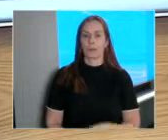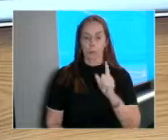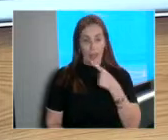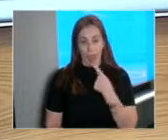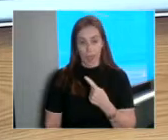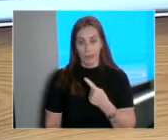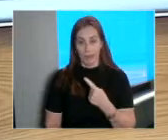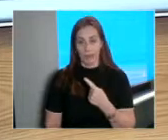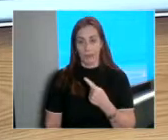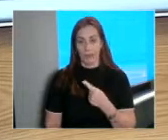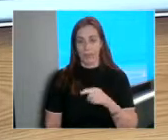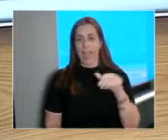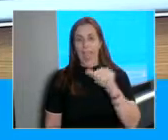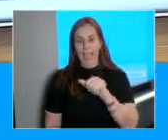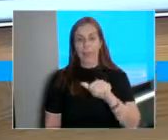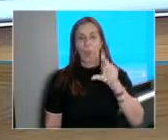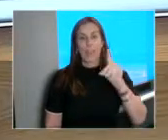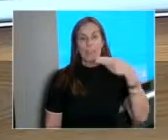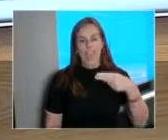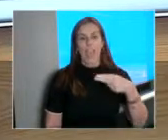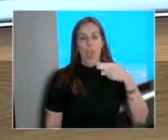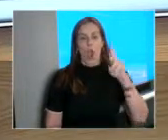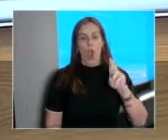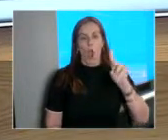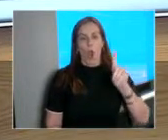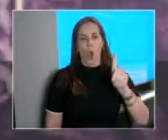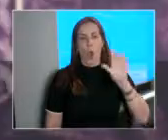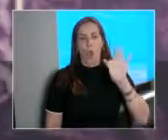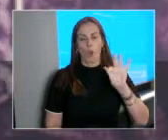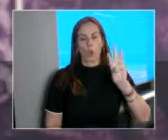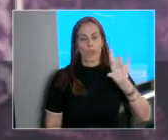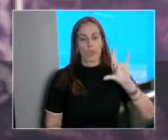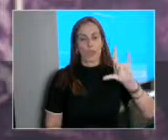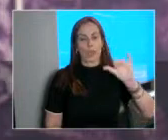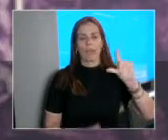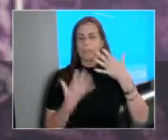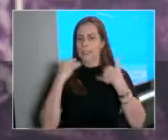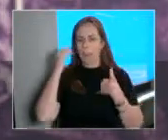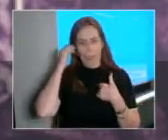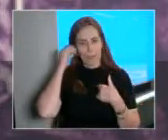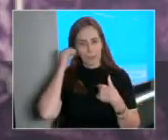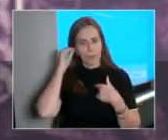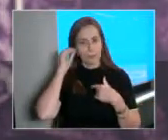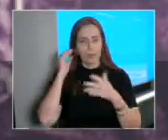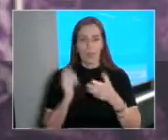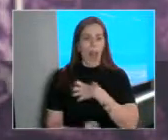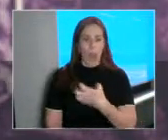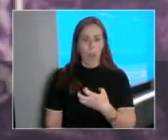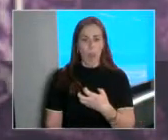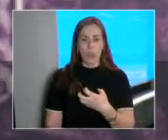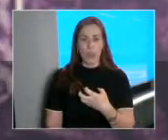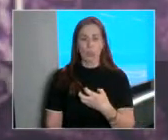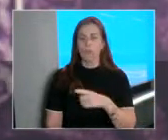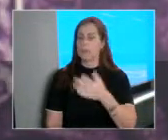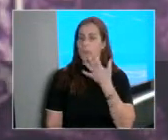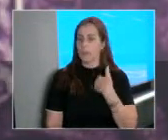לומר, קרן אדמונד דה רוטשילד. קרן אדמונד דה רוטשילד. נכון. אז בוא תספר לנו מה שאני לא דיברתי בפתיח, לא סיפרתי על הברון רוטשילד. תאמר